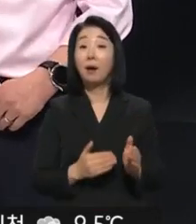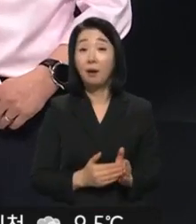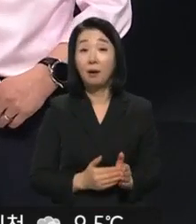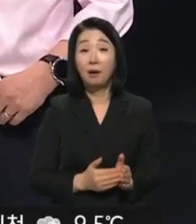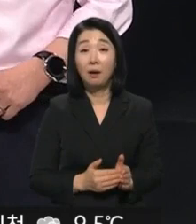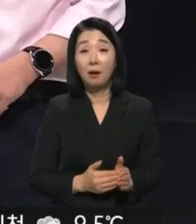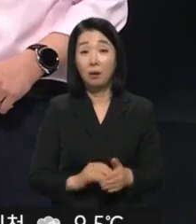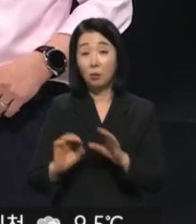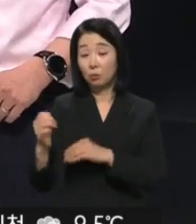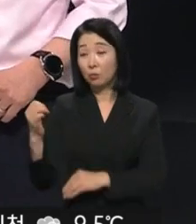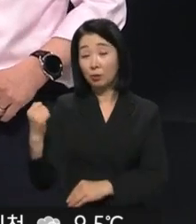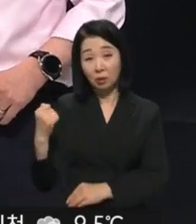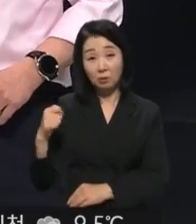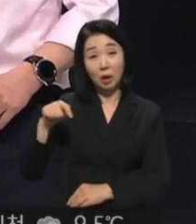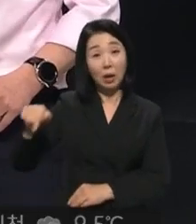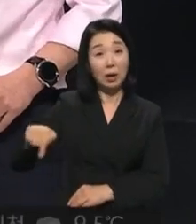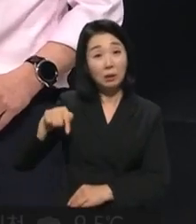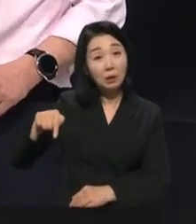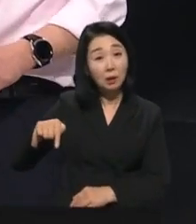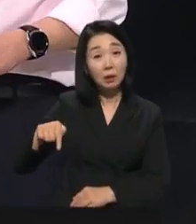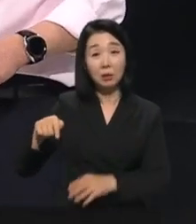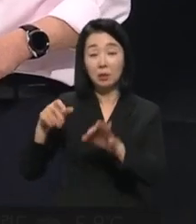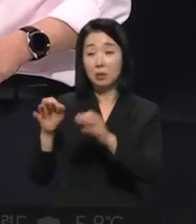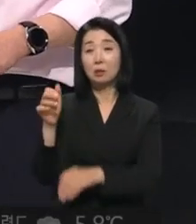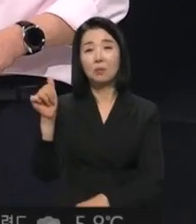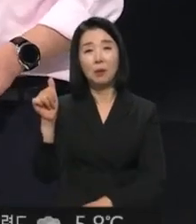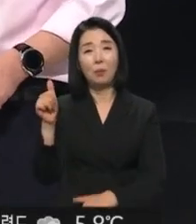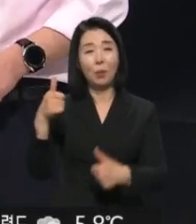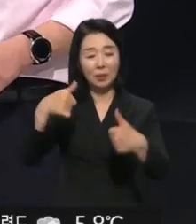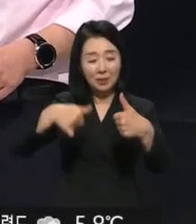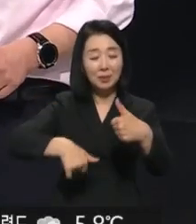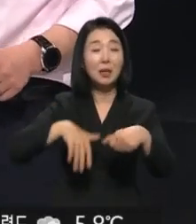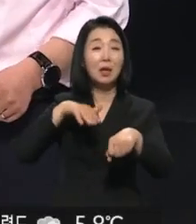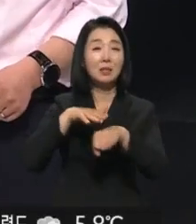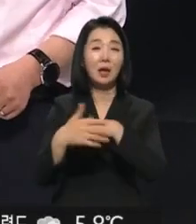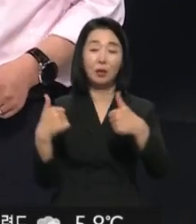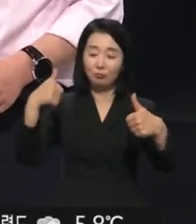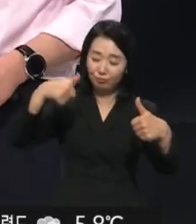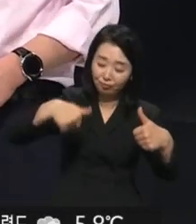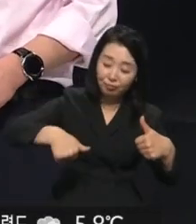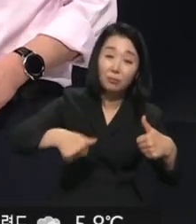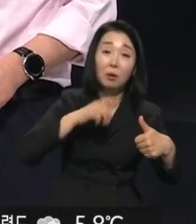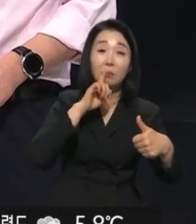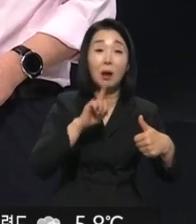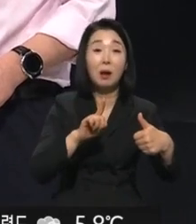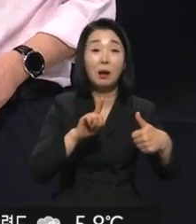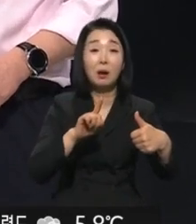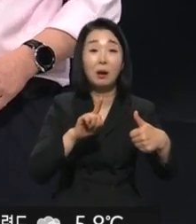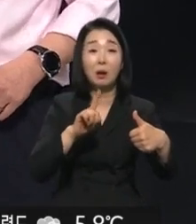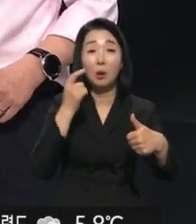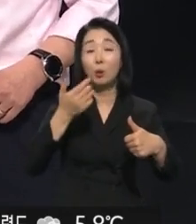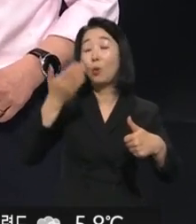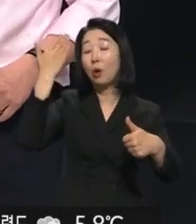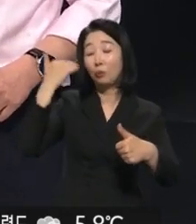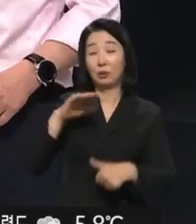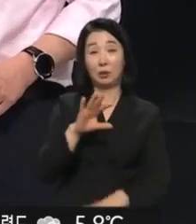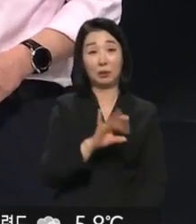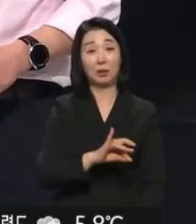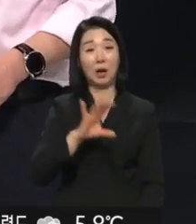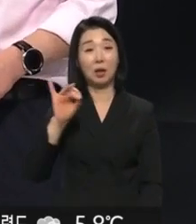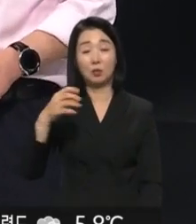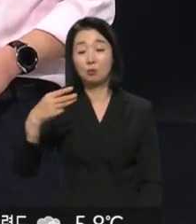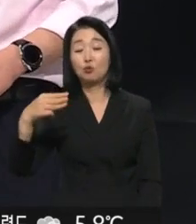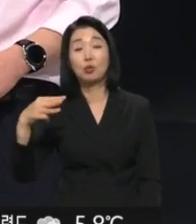나눴습니다. 국민의힘 내에선 평소 김 대표의 인사 스타일이 그렇다는 설명도 나왔는데요. 과거에도 종종